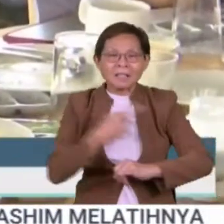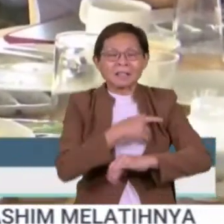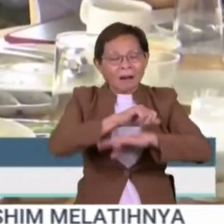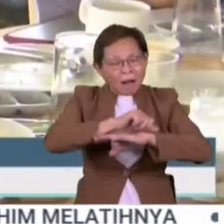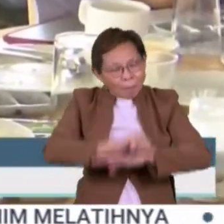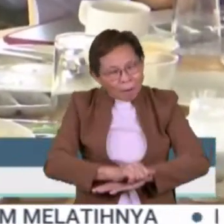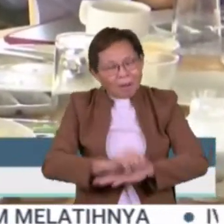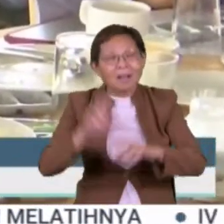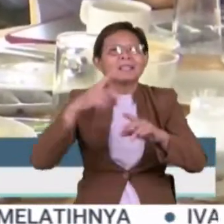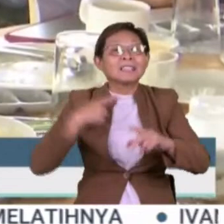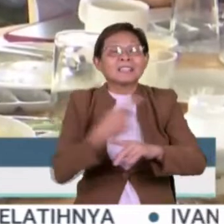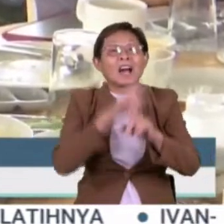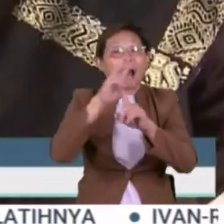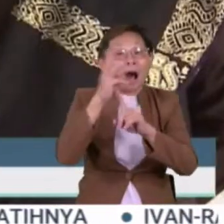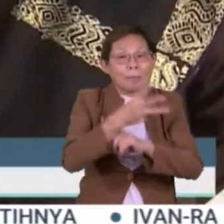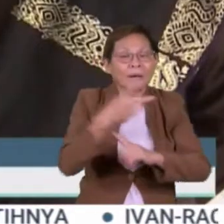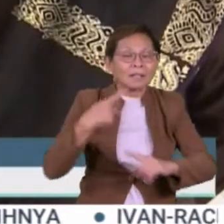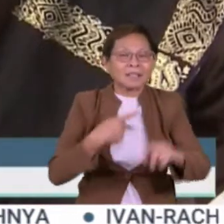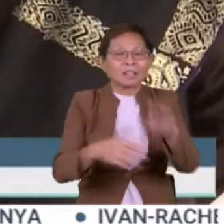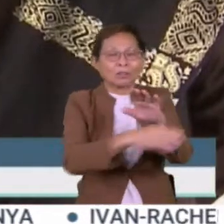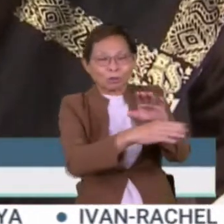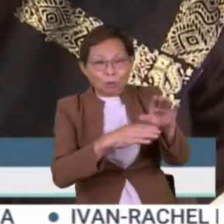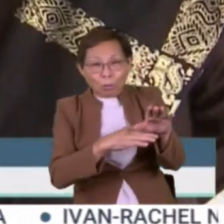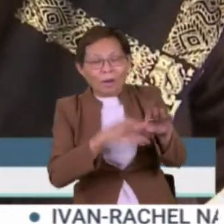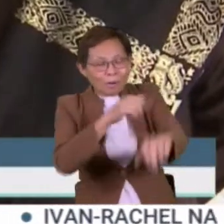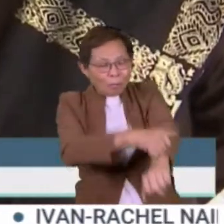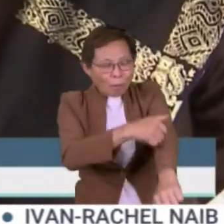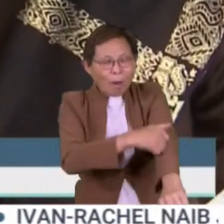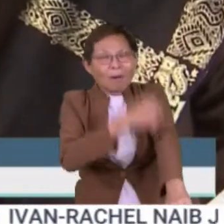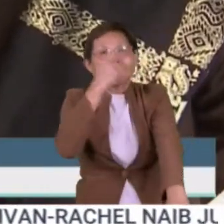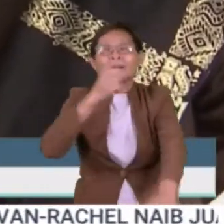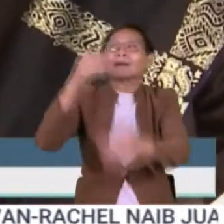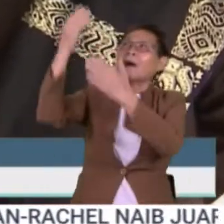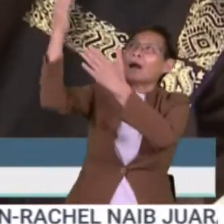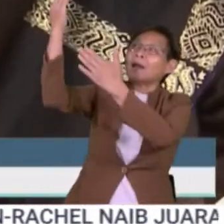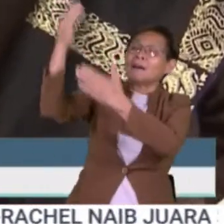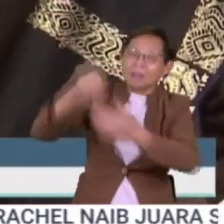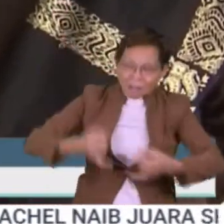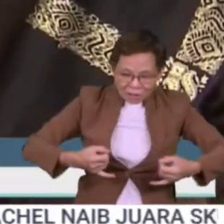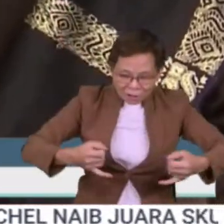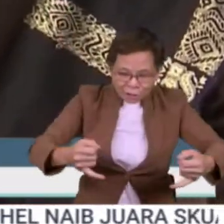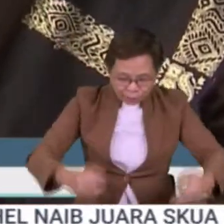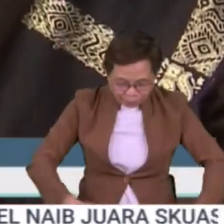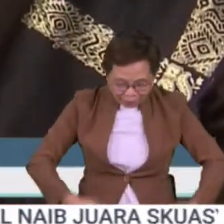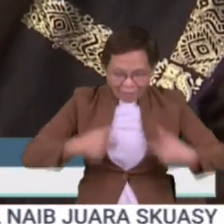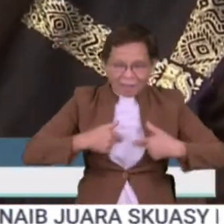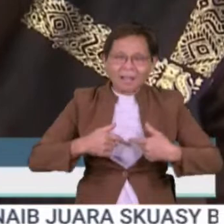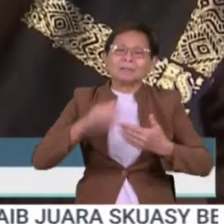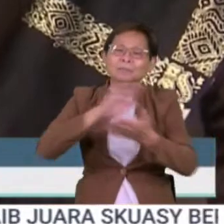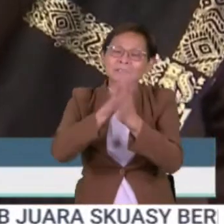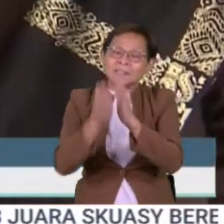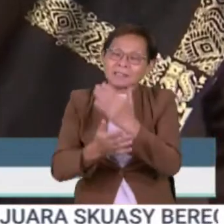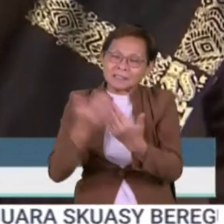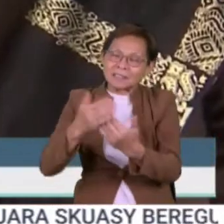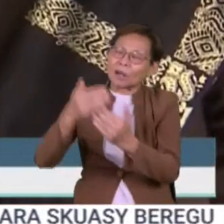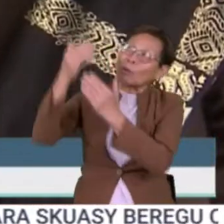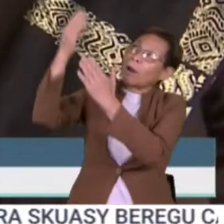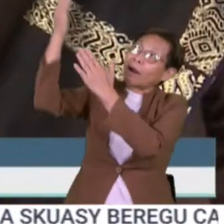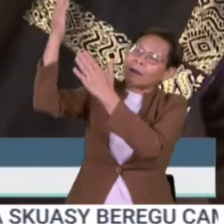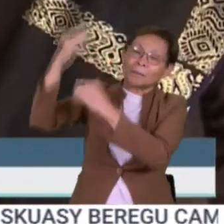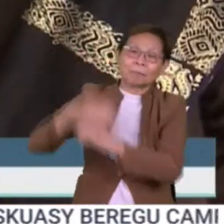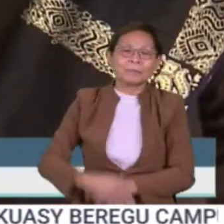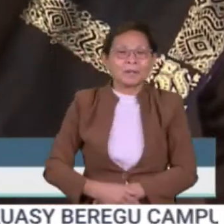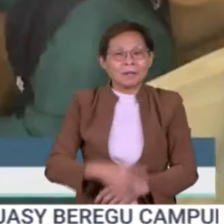beramal apabila kita berkorban karena Allah maka jalan hidup kita akan dipermudahkan Allah Subhanahu Wa Ta'ala